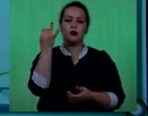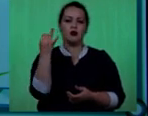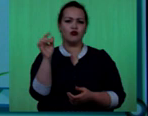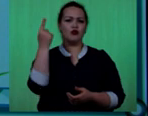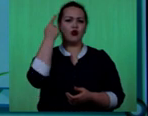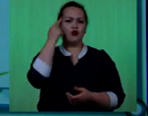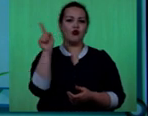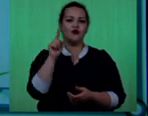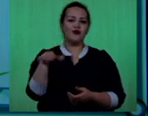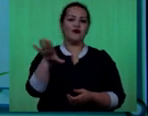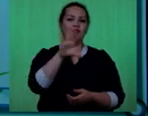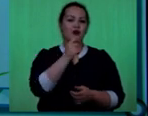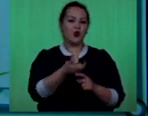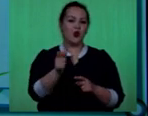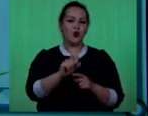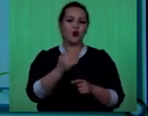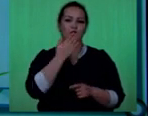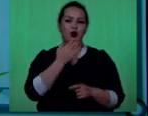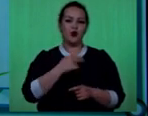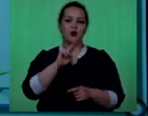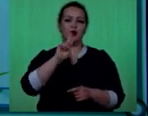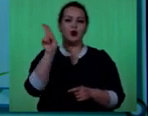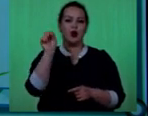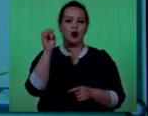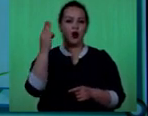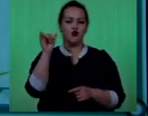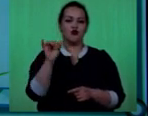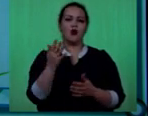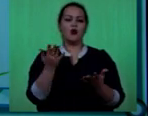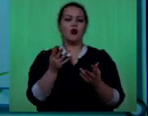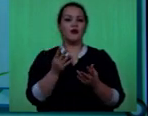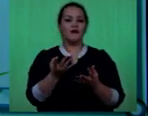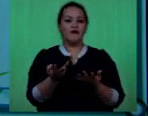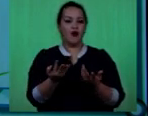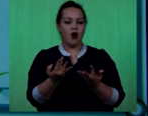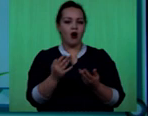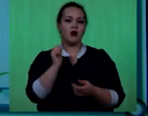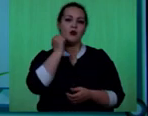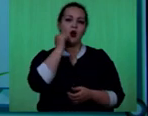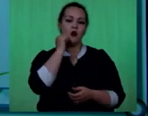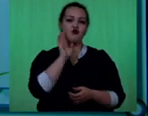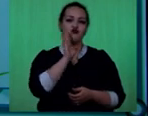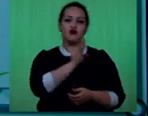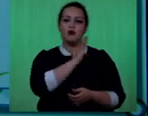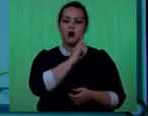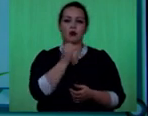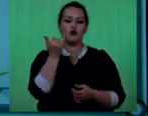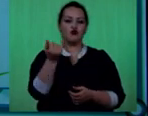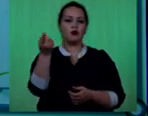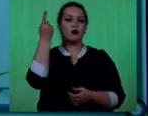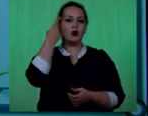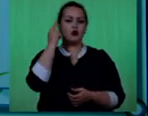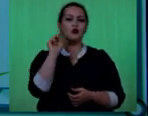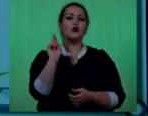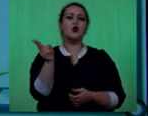очень любите манную кашу которую вам варят ваши мамы и бабушки а сейчас подумаем кого же